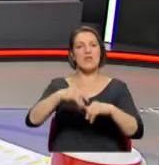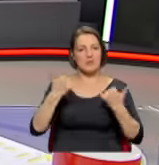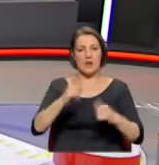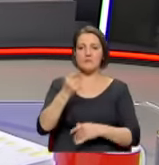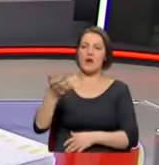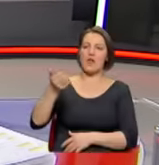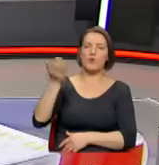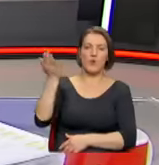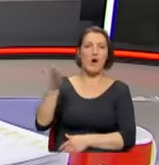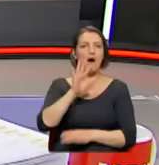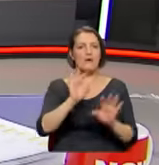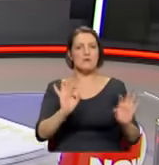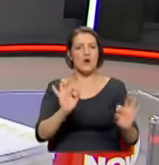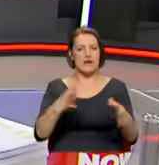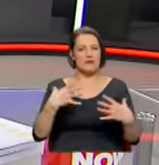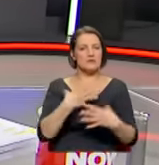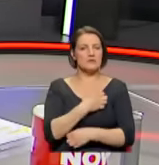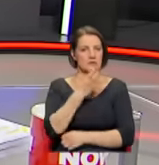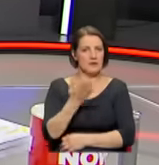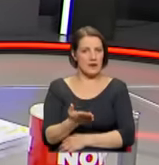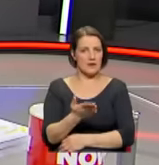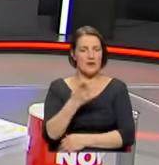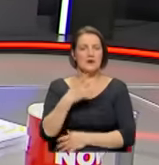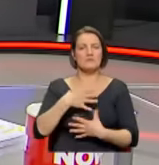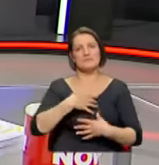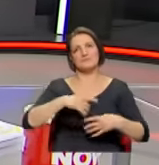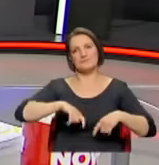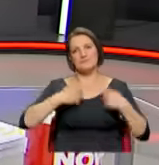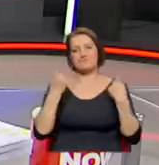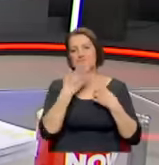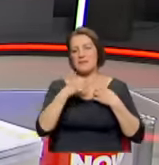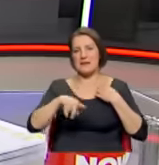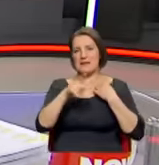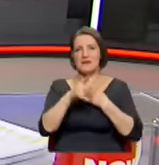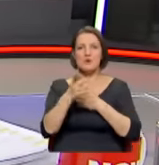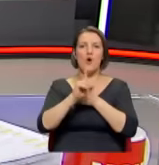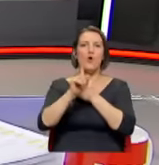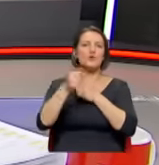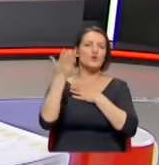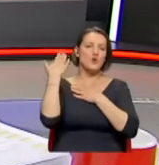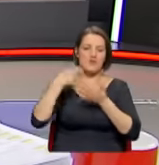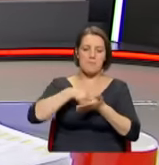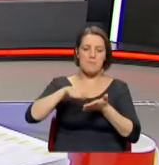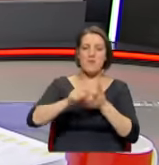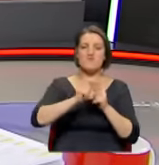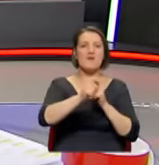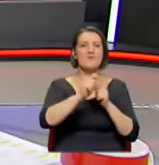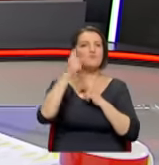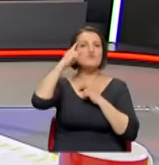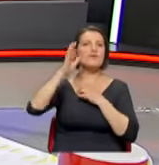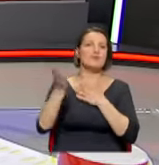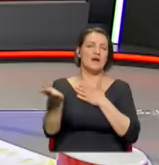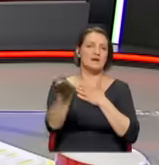Efendim, böyle sıkıntılar, burukluklar mesela emeklilerimize de 10 gün önce maaşlarını vermeyi